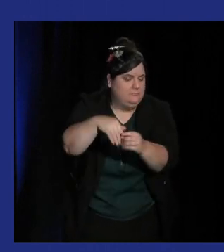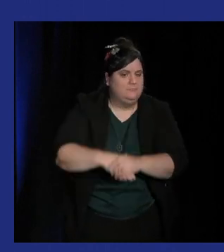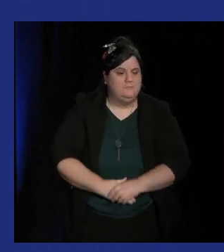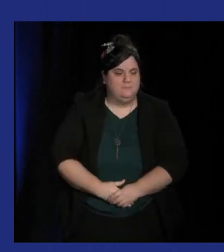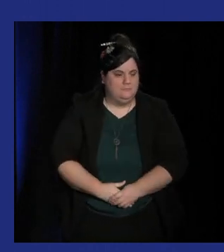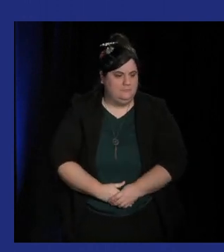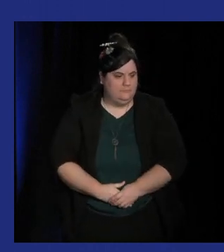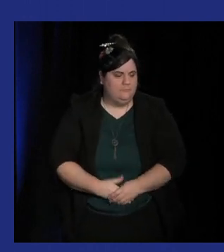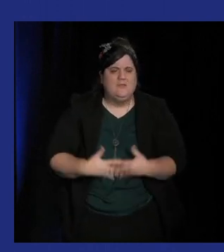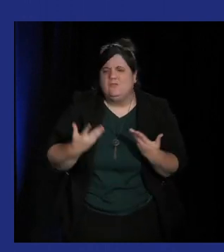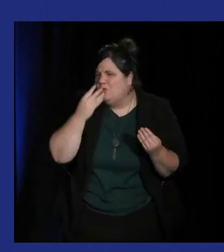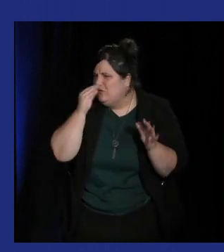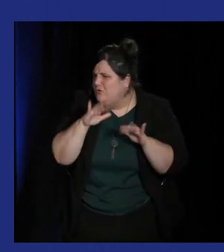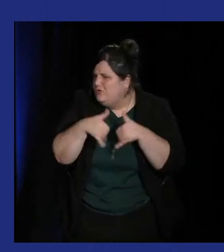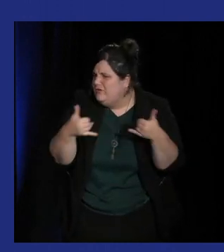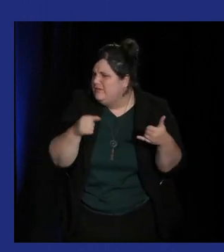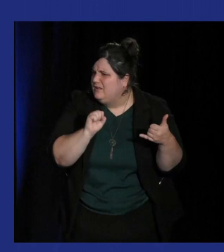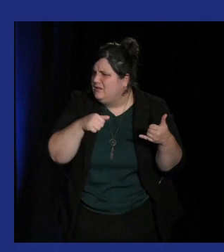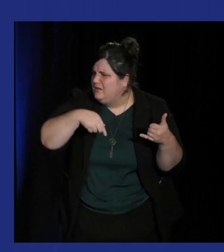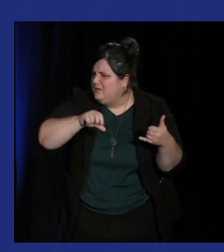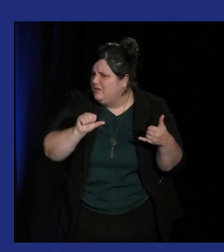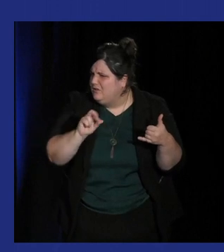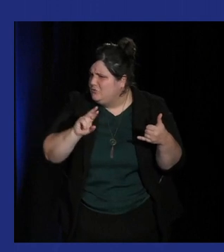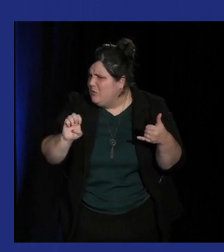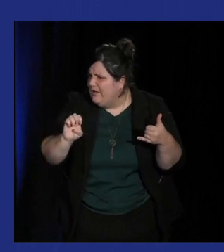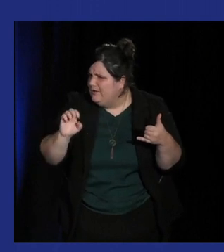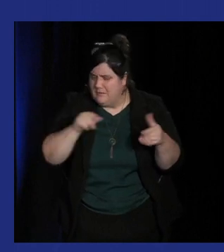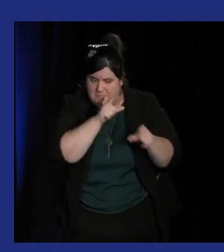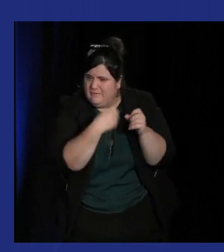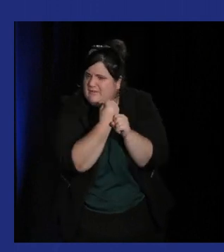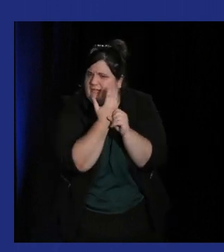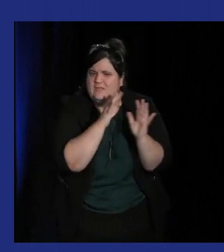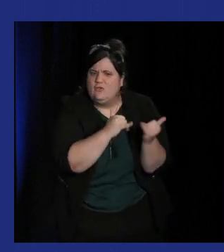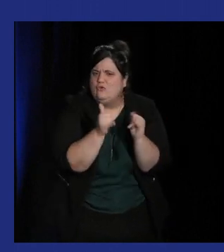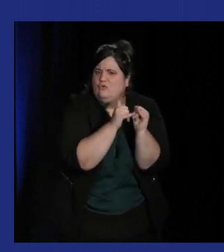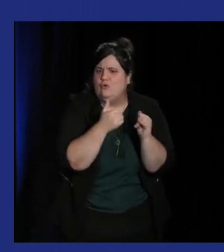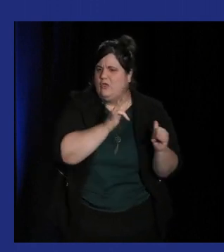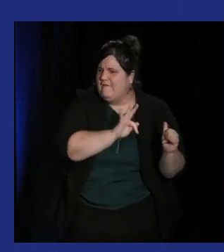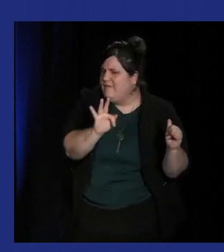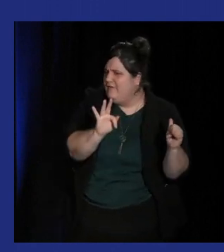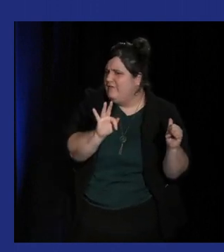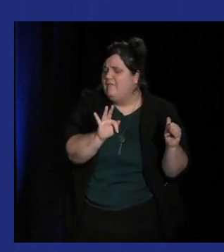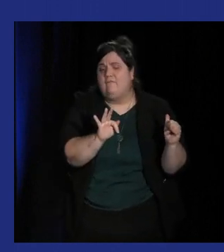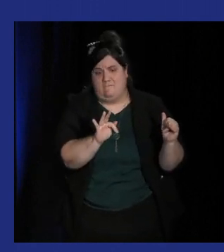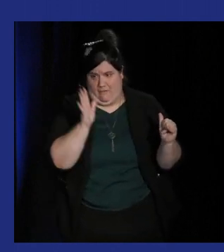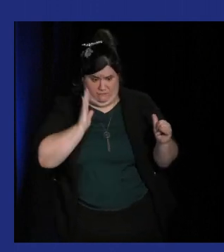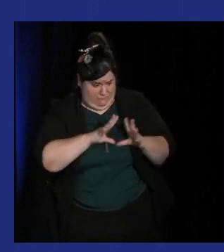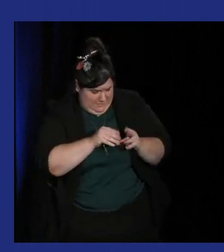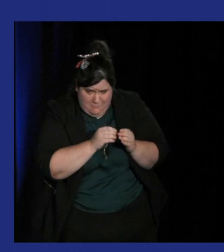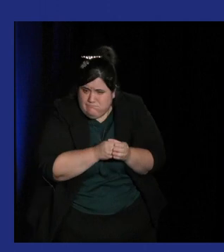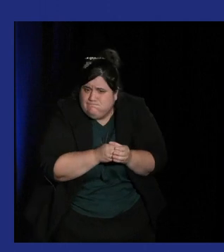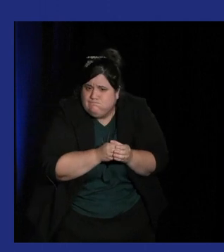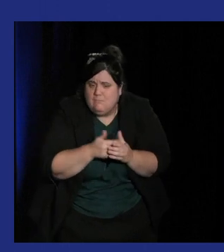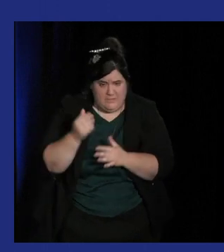des interviews à l'époque chez Square enfin donc les gens qui bossent sur Final Fantasy à l'époque c'était il y avait des petites équipes et c'était des fois c'était le